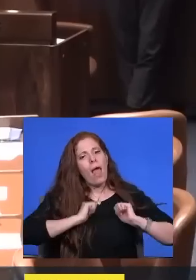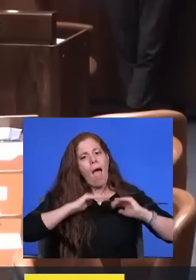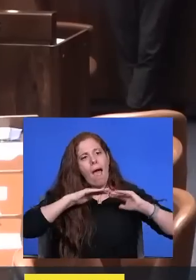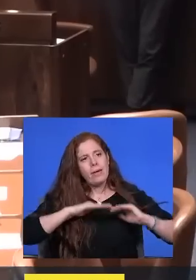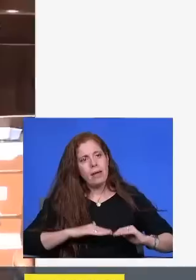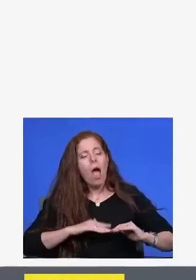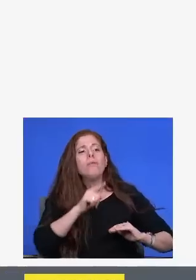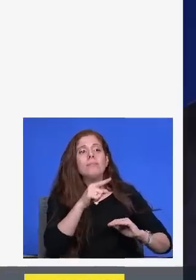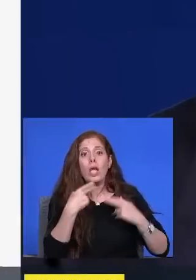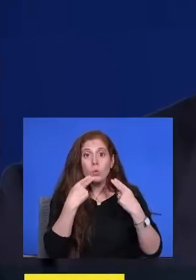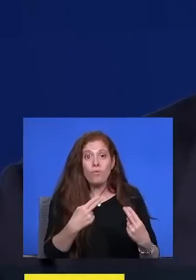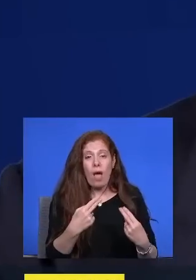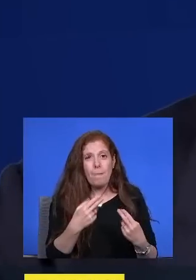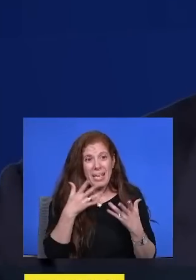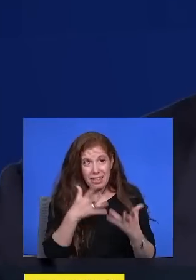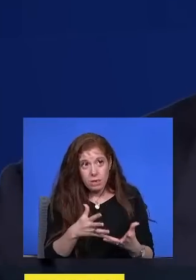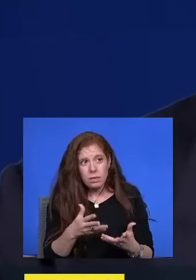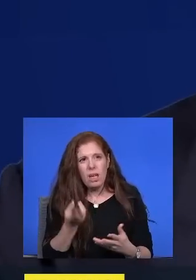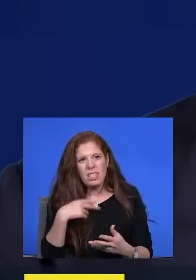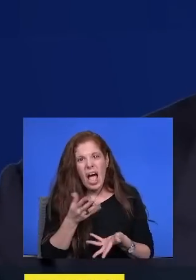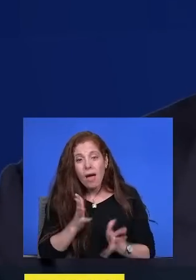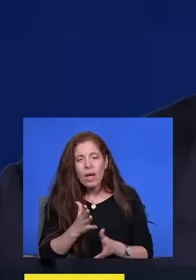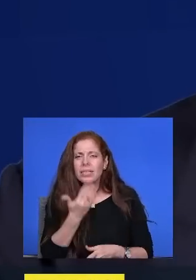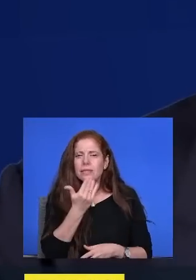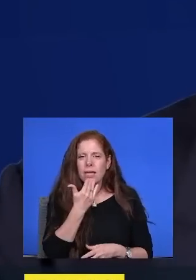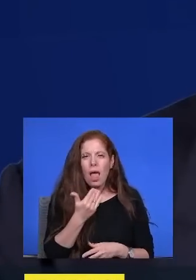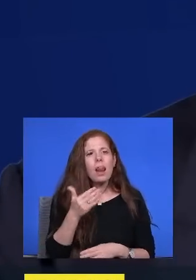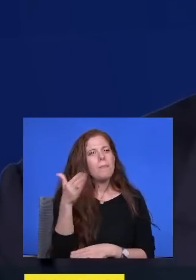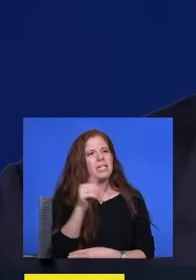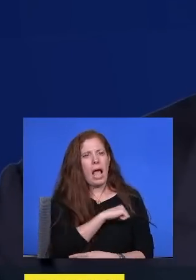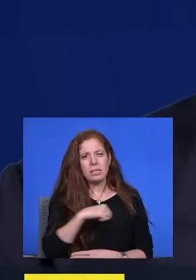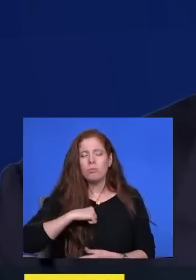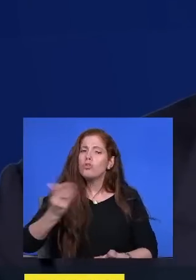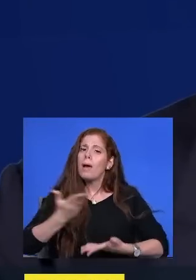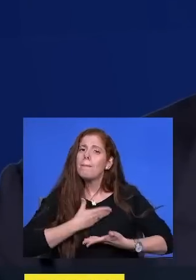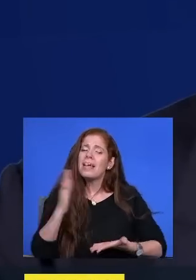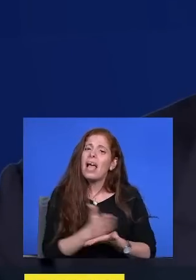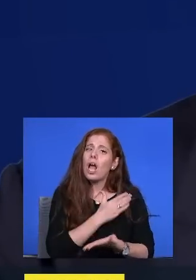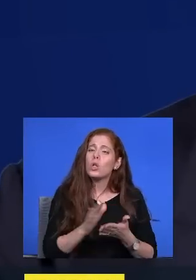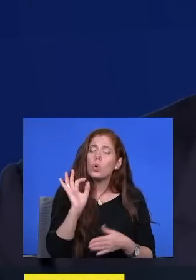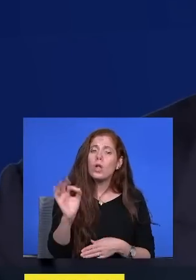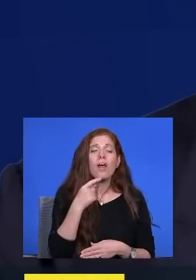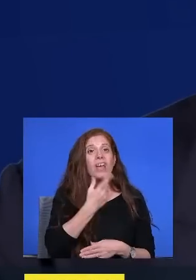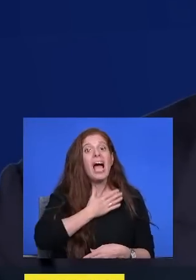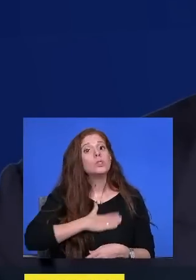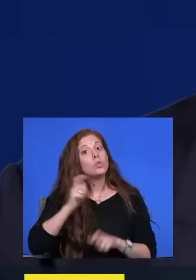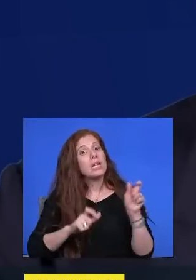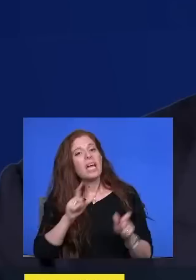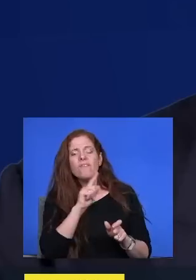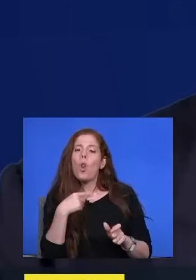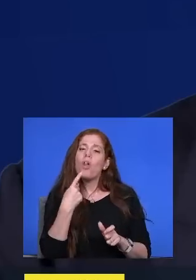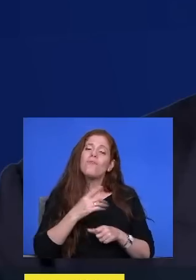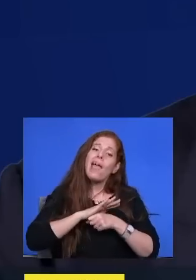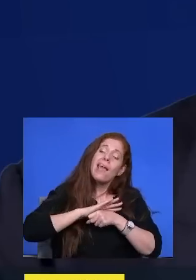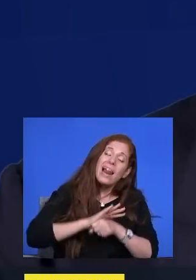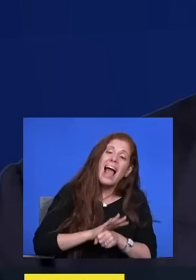לדברי ביידן הייתה חריפה. ישראל היא מדינה עצמאית שמקבלת את החלטותיה על פי רצון אזרחיה, ולא אשמח לחצים חיצוניים,